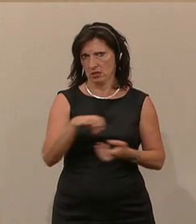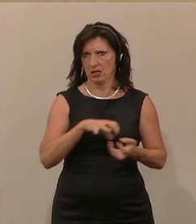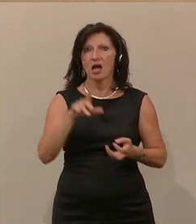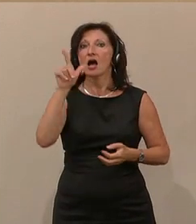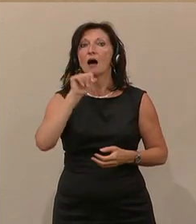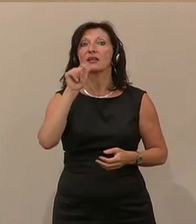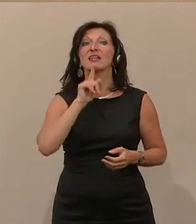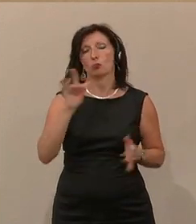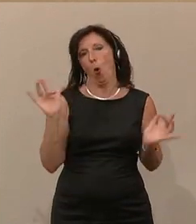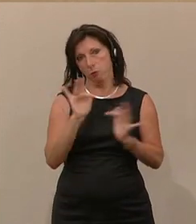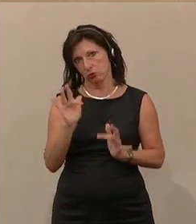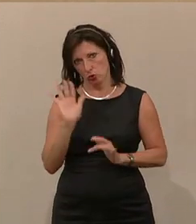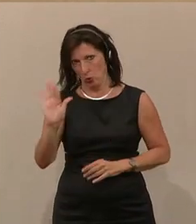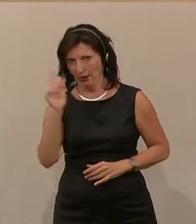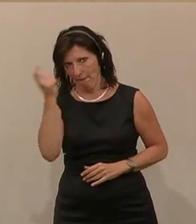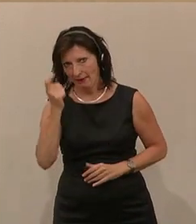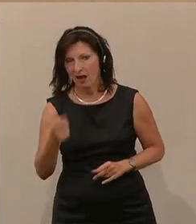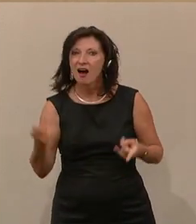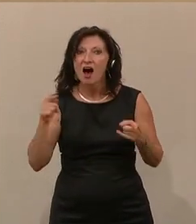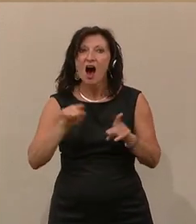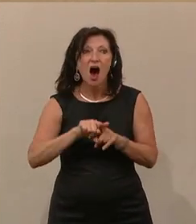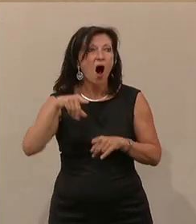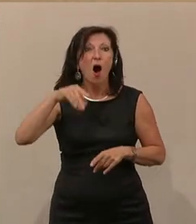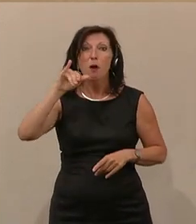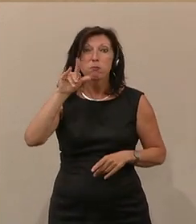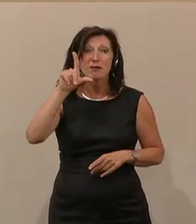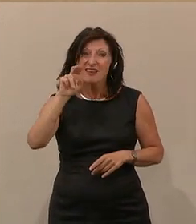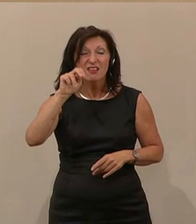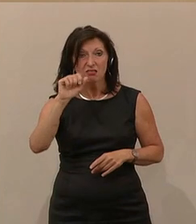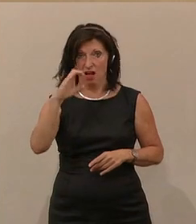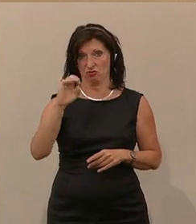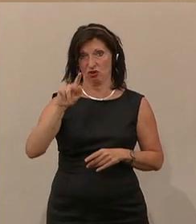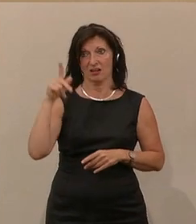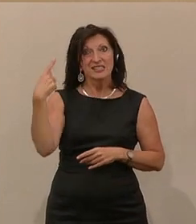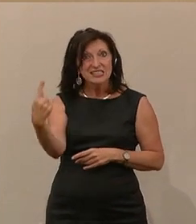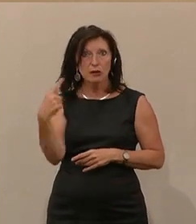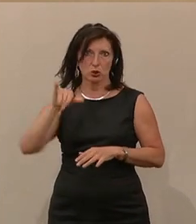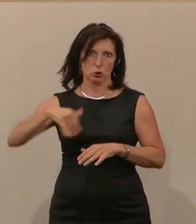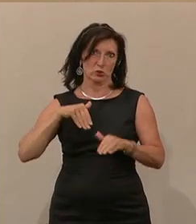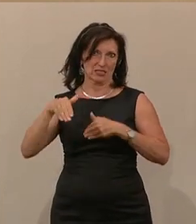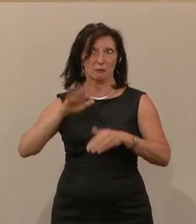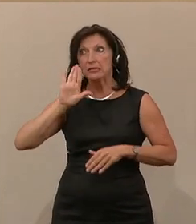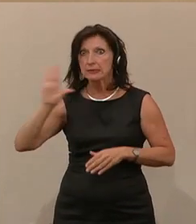nur die gesamte opposition es sagt sogar der herr pilnacek und der ist generalsekretär des justizministers